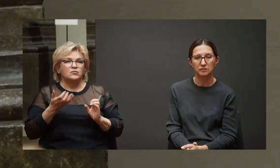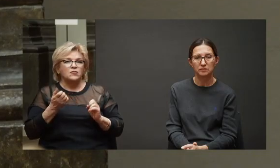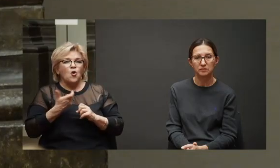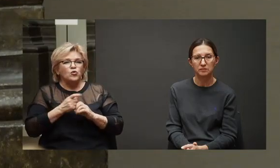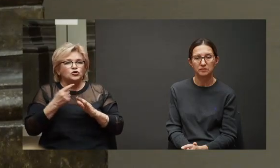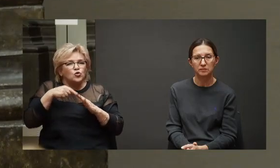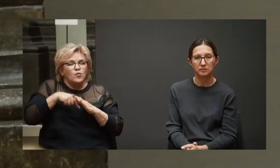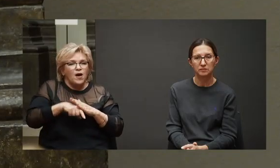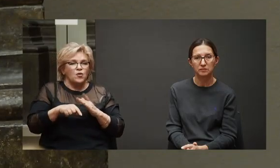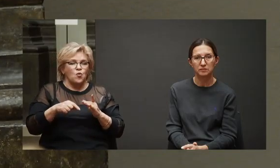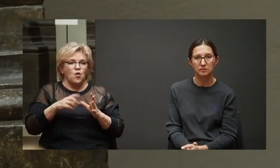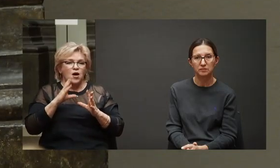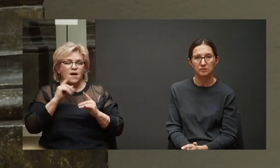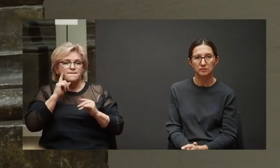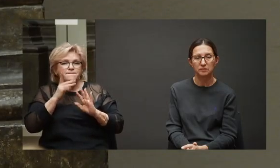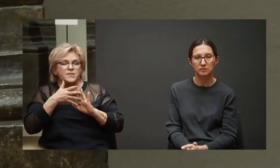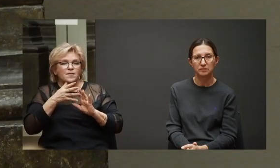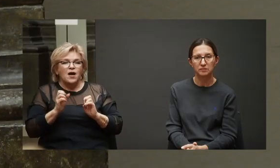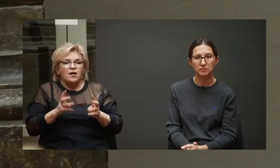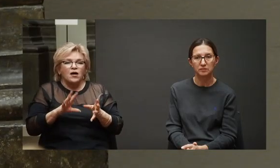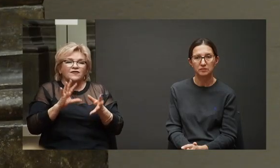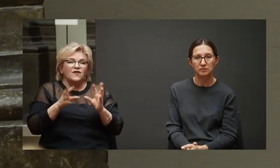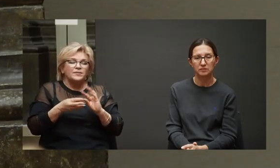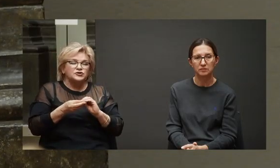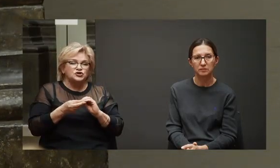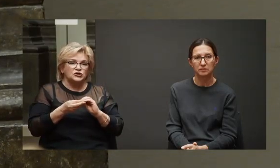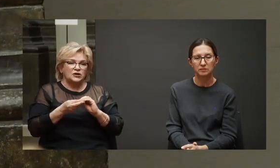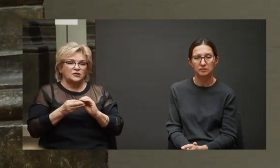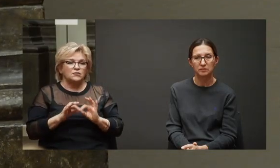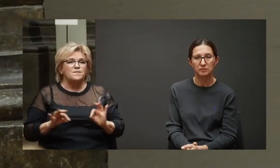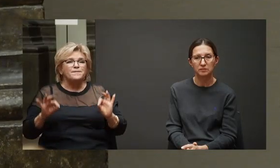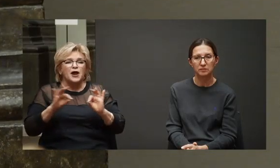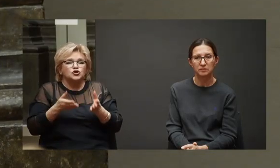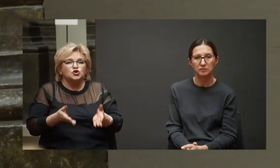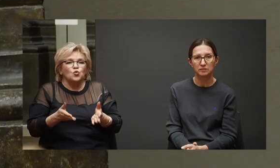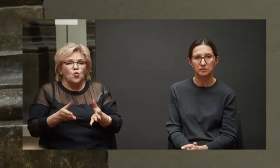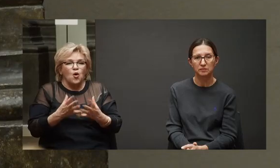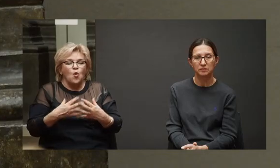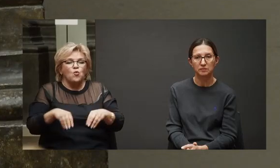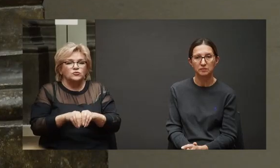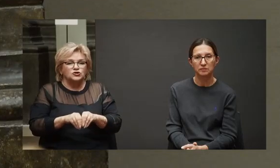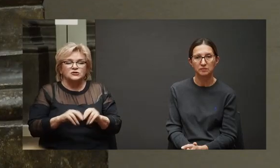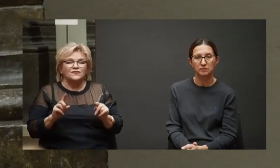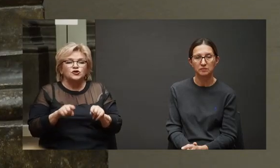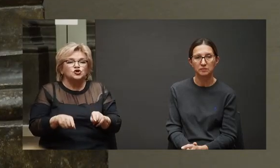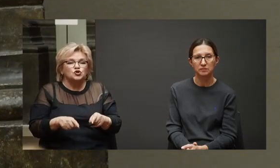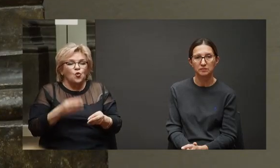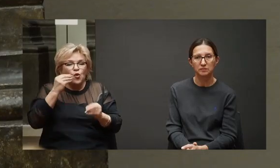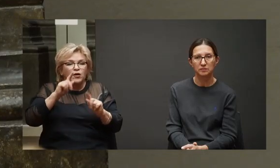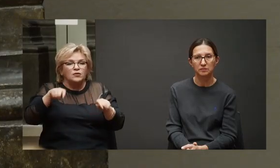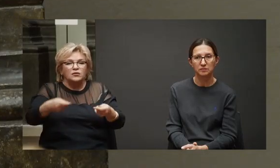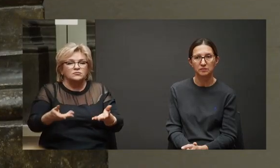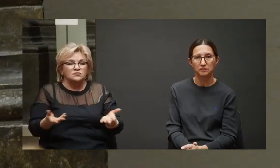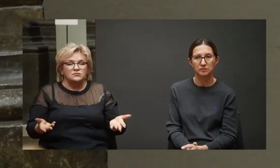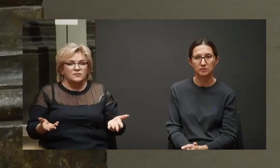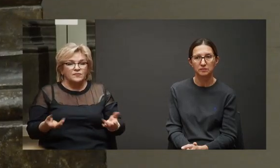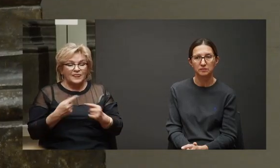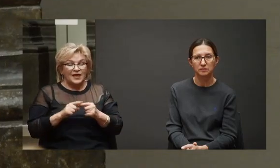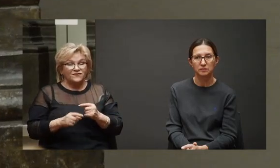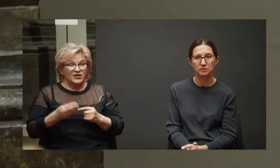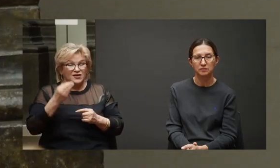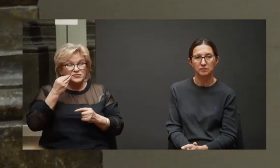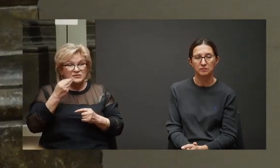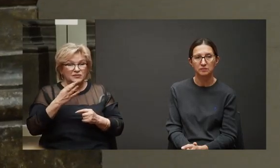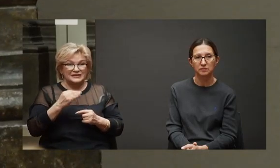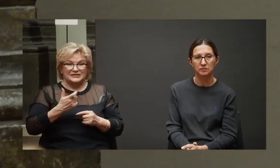очень глубоко понимаем, а как вообще, вот про что это общество, что оно говорит, и в этом смысле